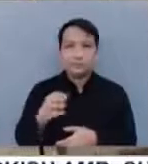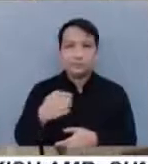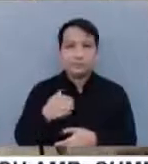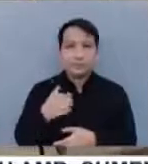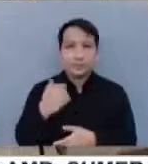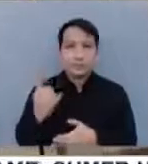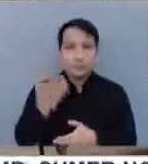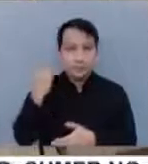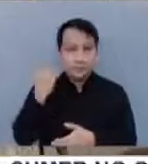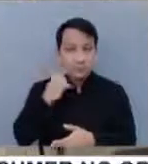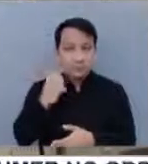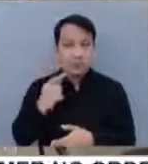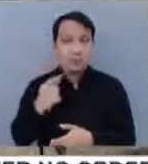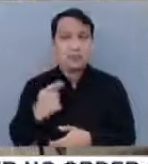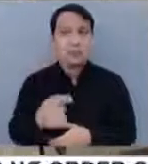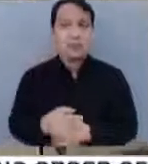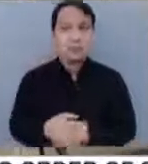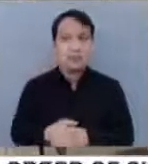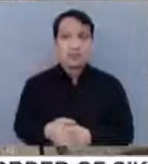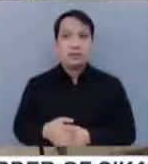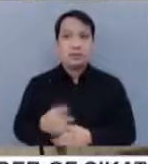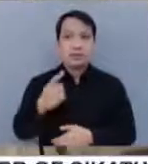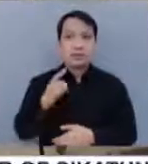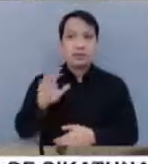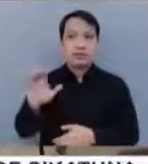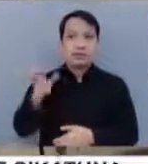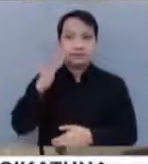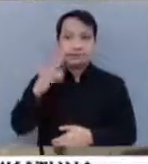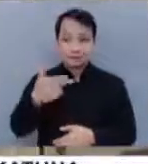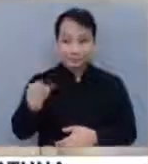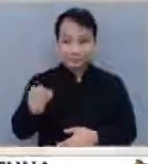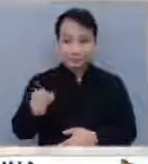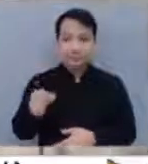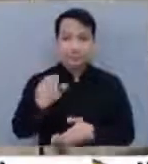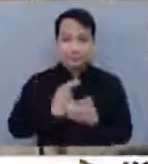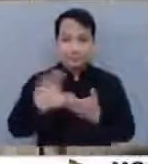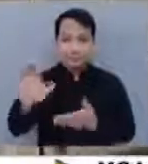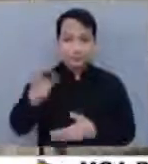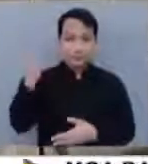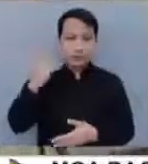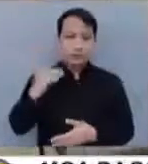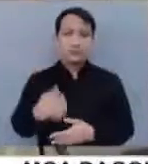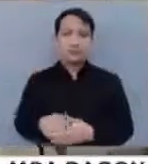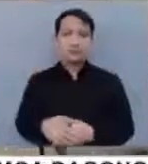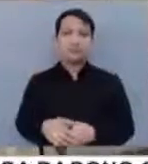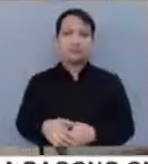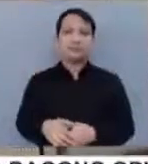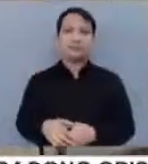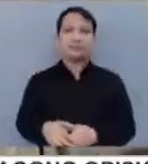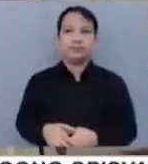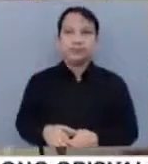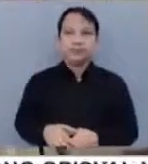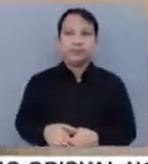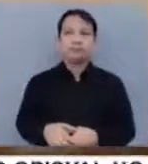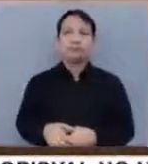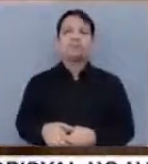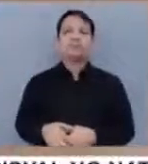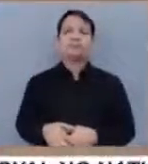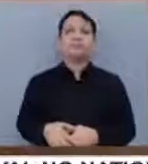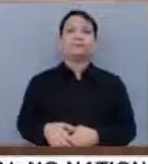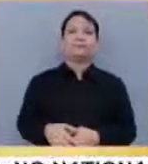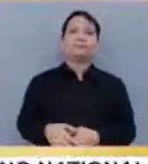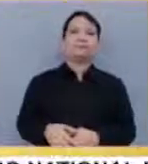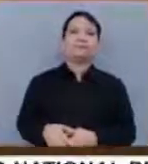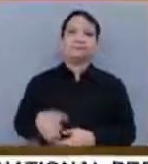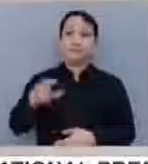pa, especially nung high school and college, parang nung pandemic naman, nagkaroon ng time na nagsuscroll ako through Instagram. Tapos dun